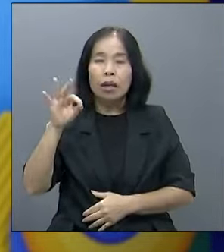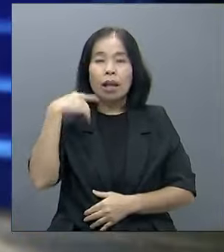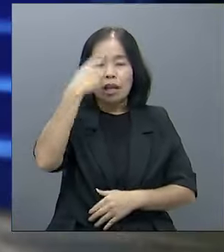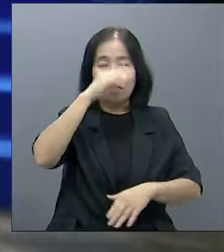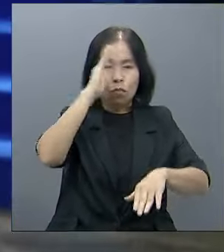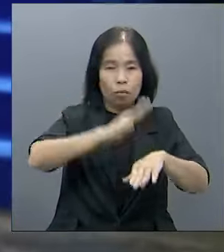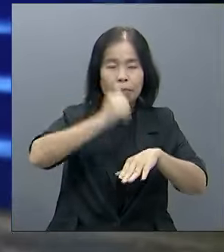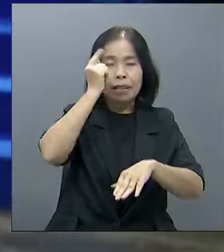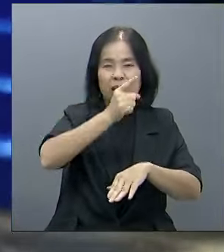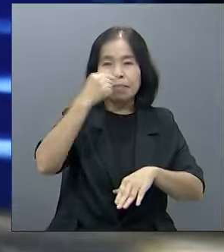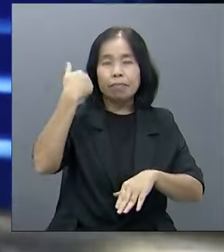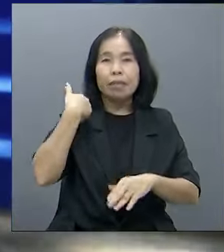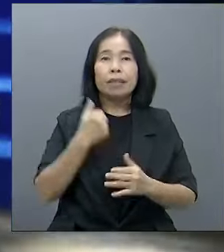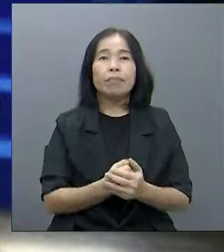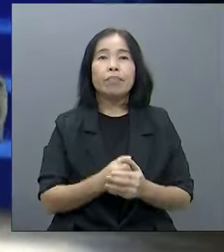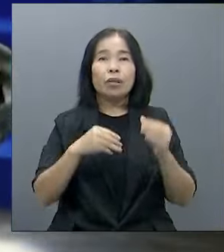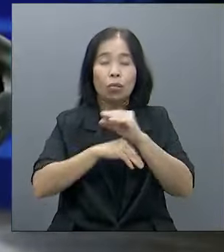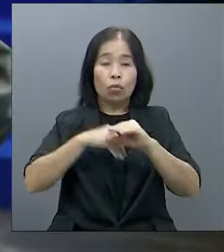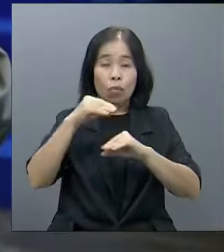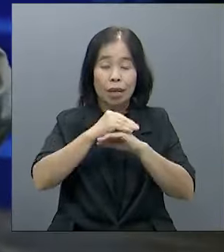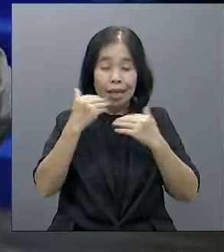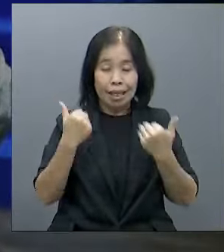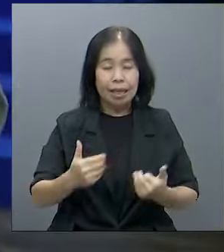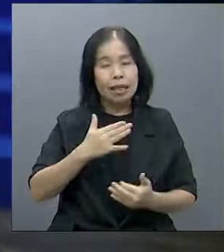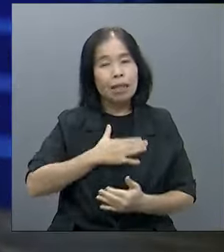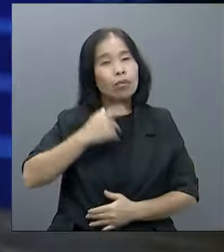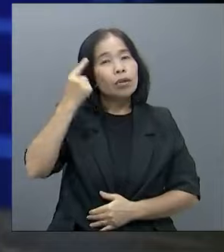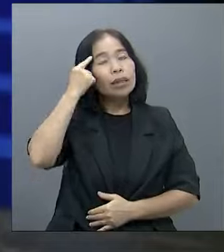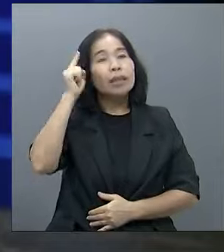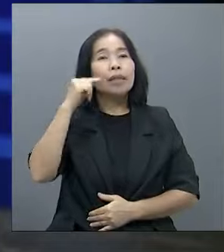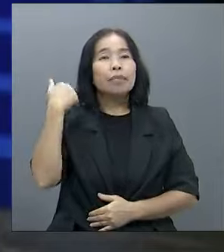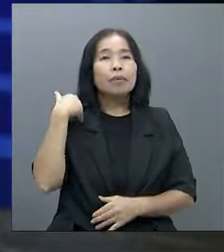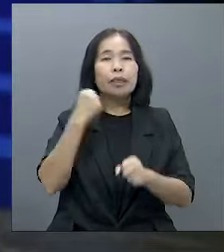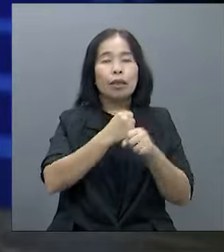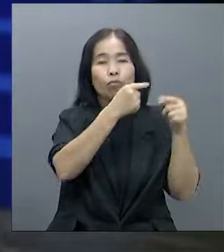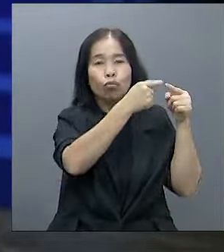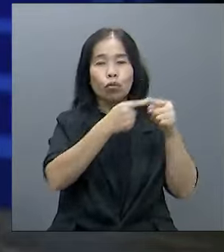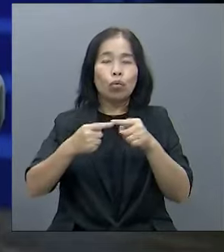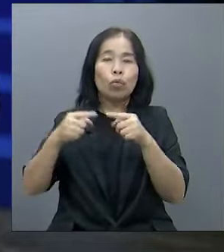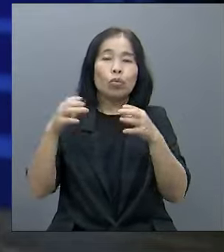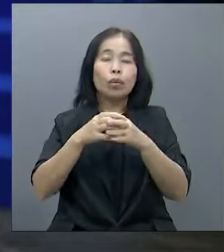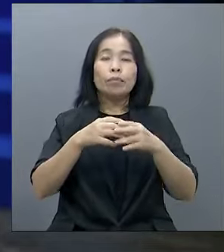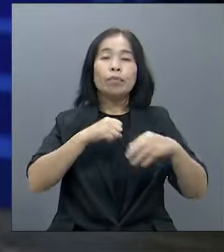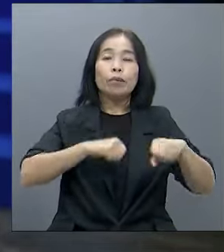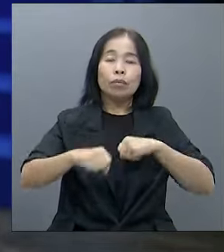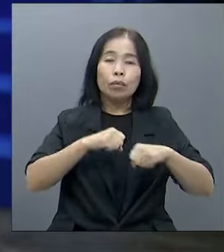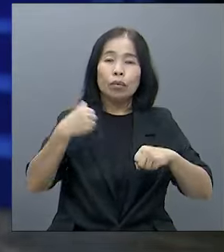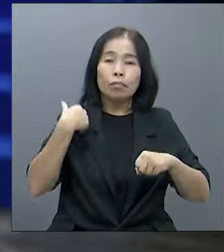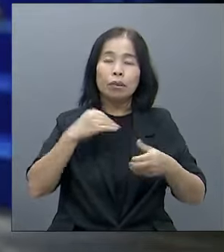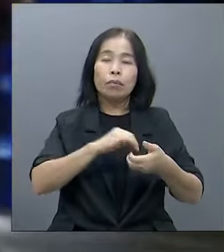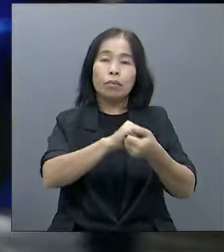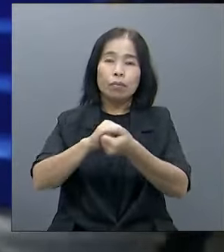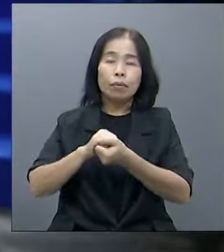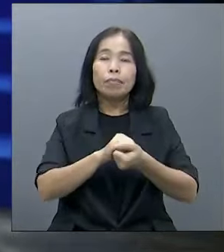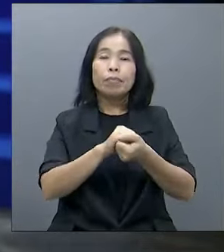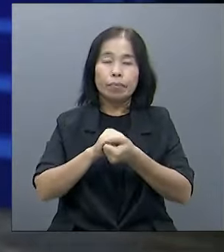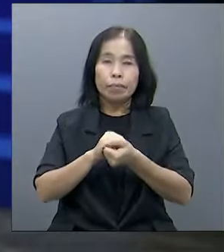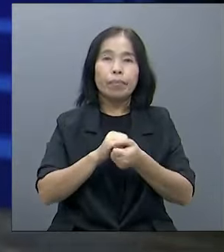เก่ง ๆโครงการนี้เราเห็นว่าพอมีการต่อยอดลงมาที่เยาวชนการสร้างการมีส่วนร่วมของเยาวชนเข้ามาสู่โครง